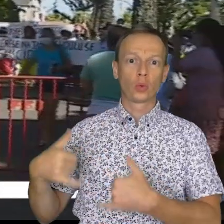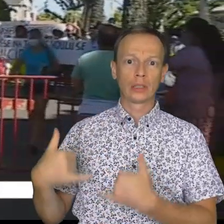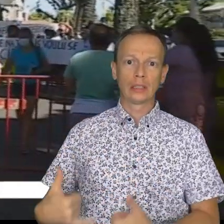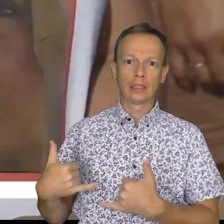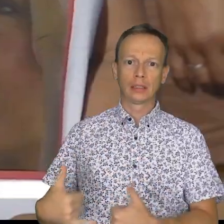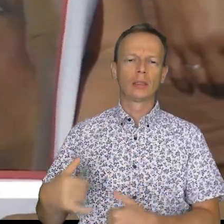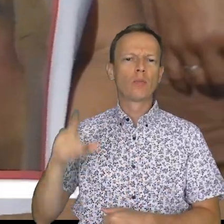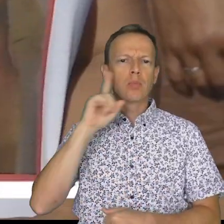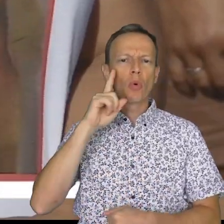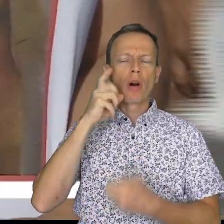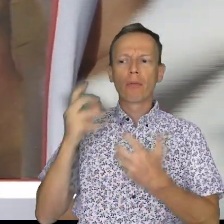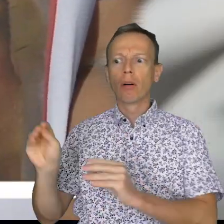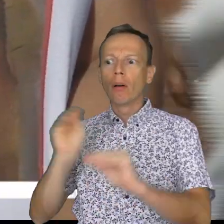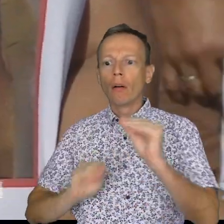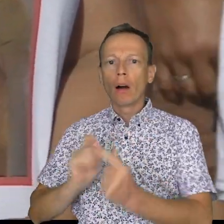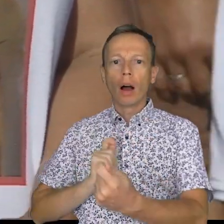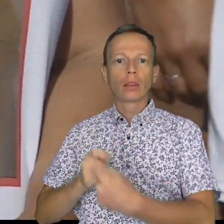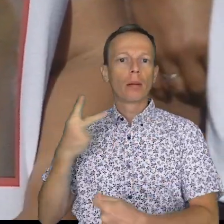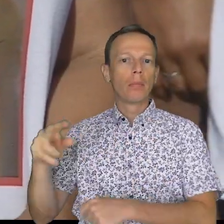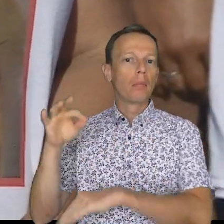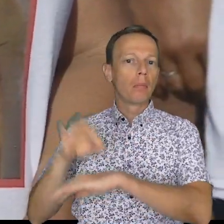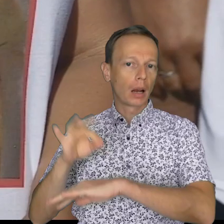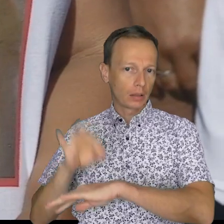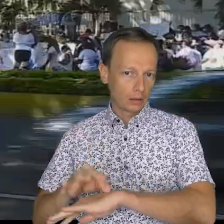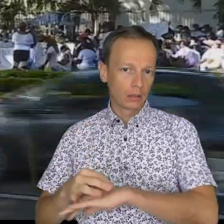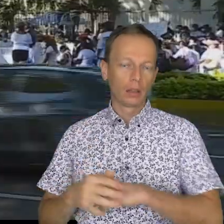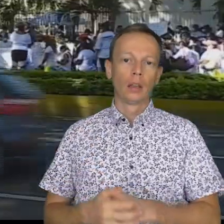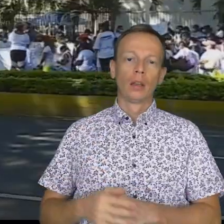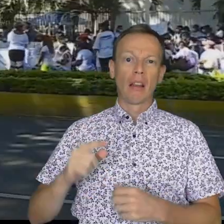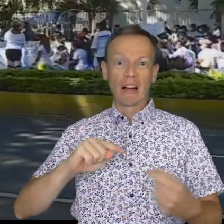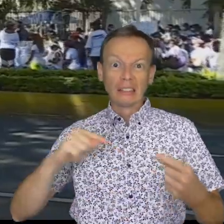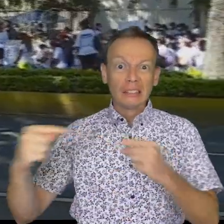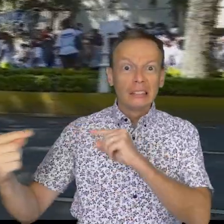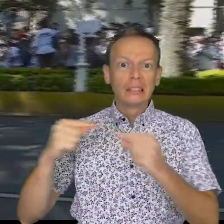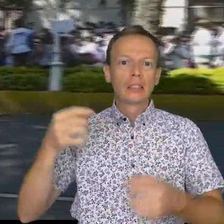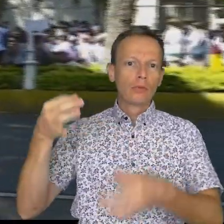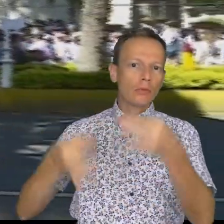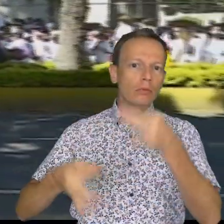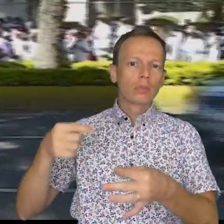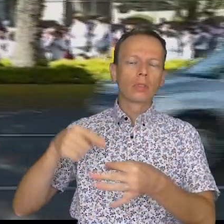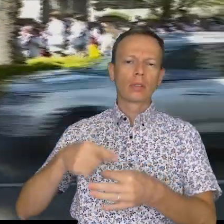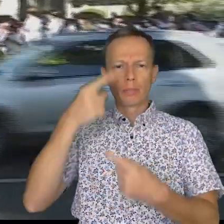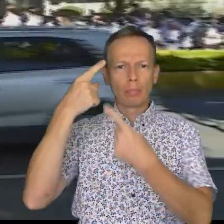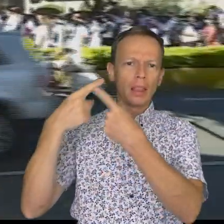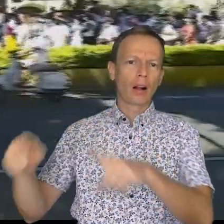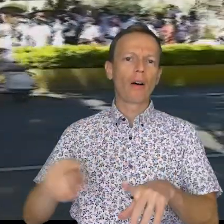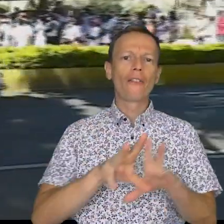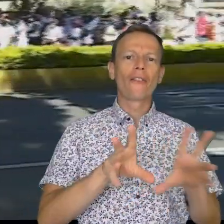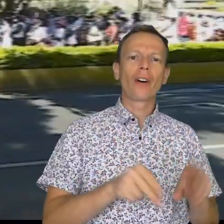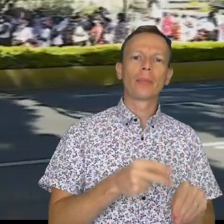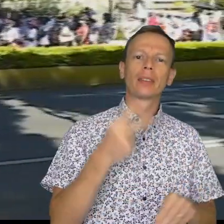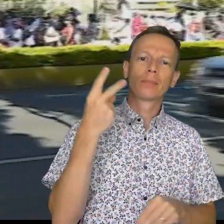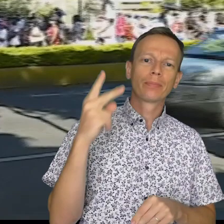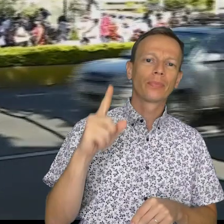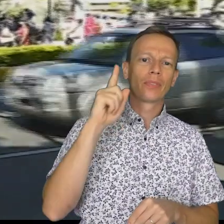Marquises pour, selon ses propres mots, lui prodiguer des soins adaptés à sa maladie. Une bataille juridique donc qui oppose la famille de